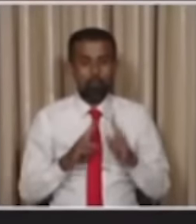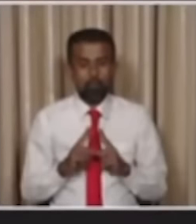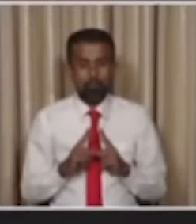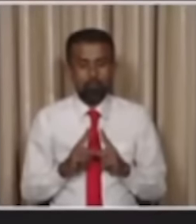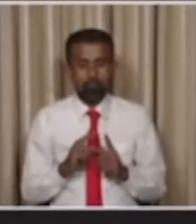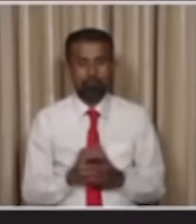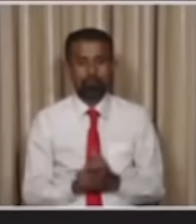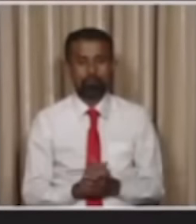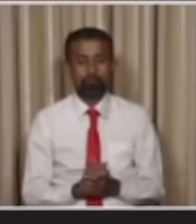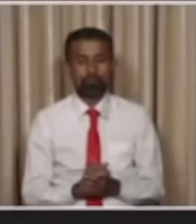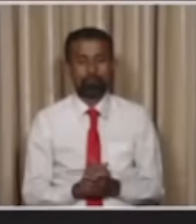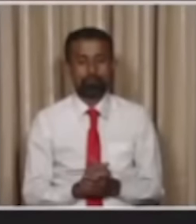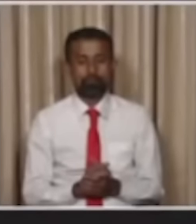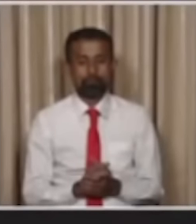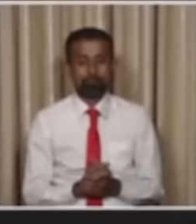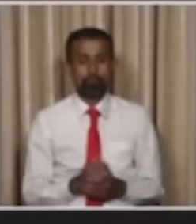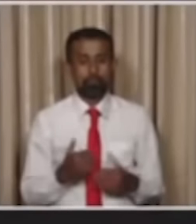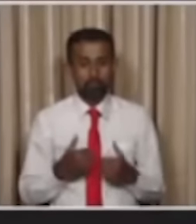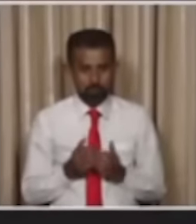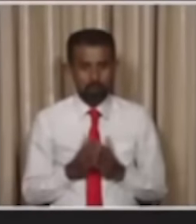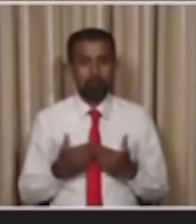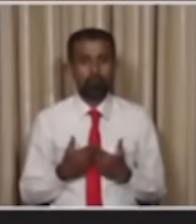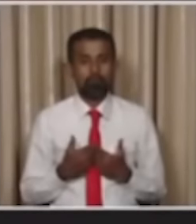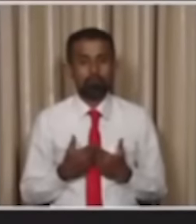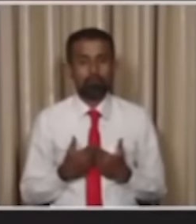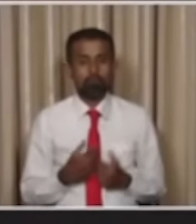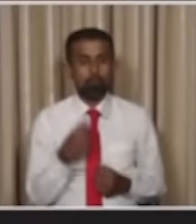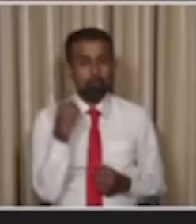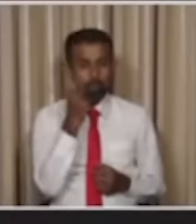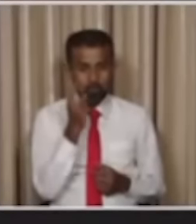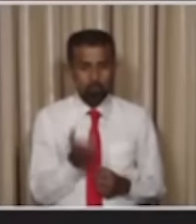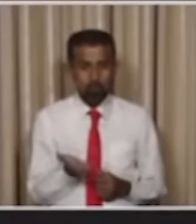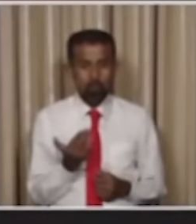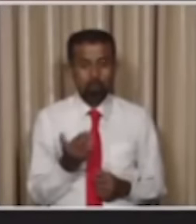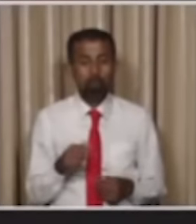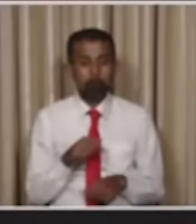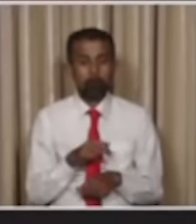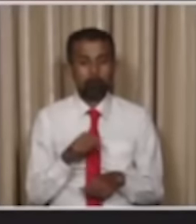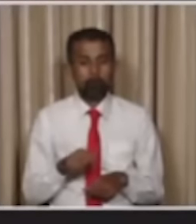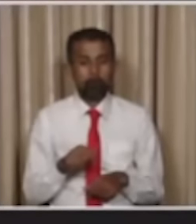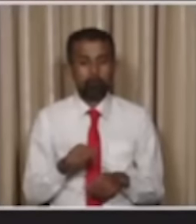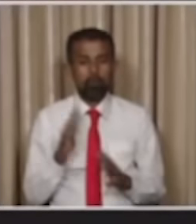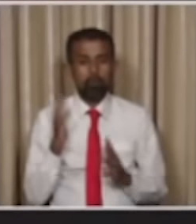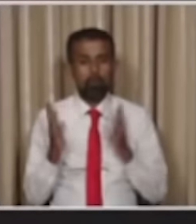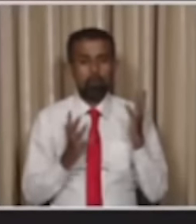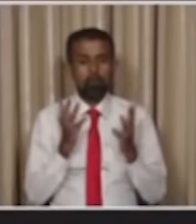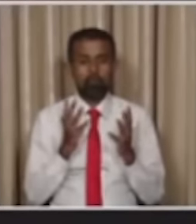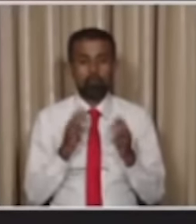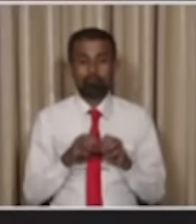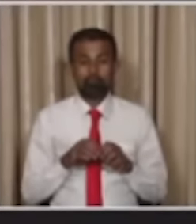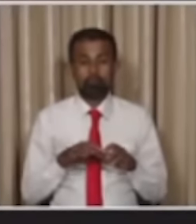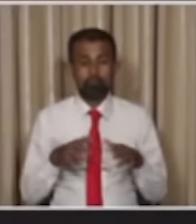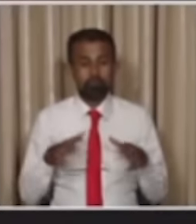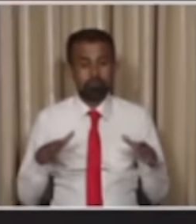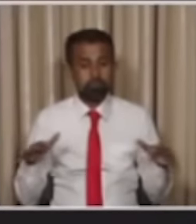කරු සභාපතිතුමියනි, අපි විසින් සොයා බැලිය යුත්තේ මේ මොහොතේ ලෝකේ වෙලාගත් මේ